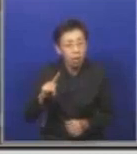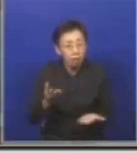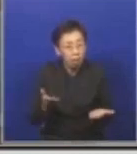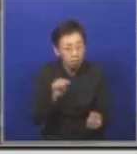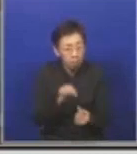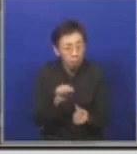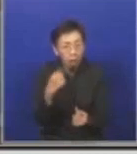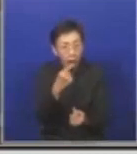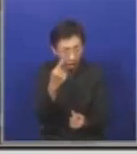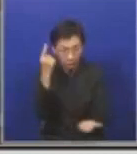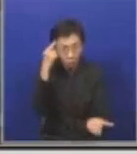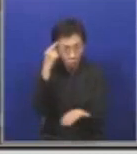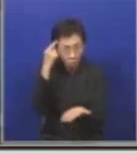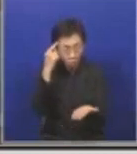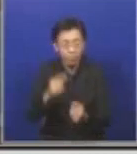แต่ท่านก็ทราบหรือว่าไม่มีเงินทุนสำรองเงินคงคลัง